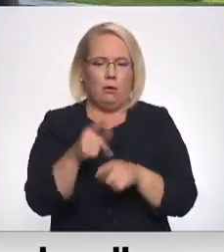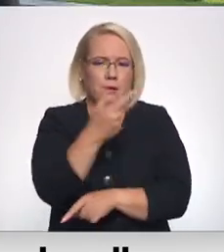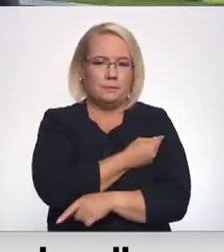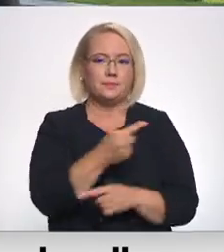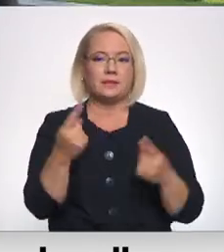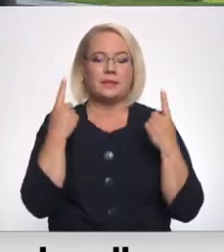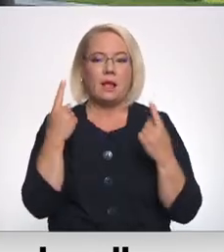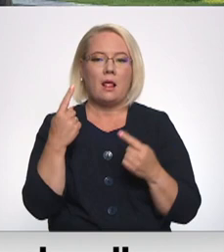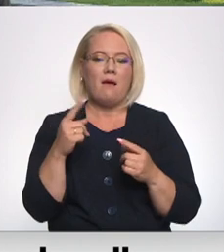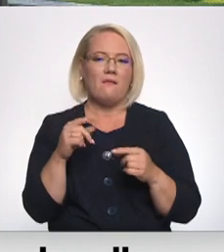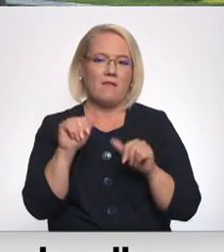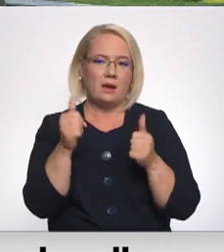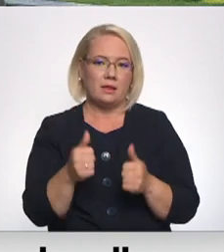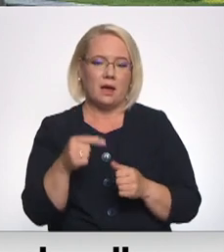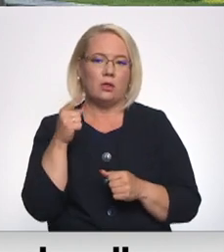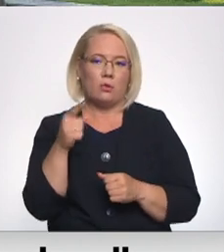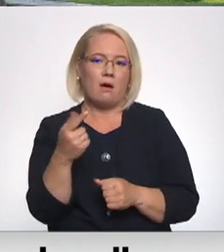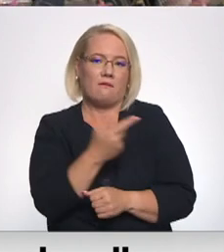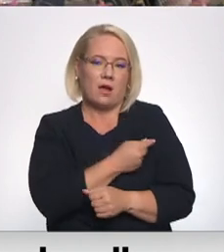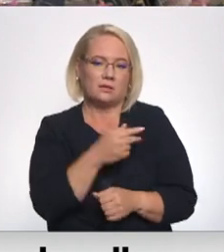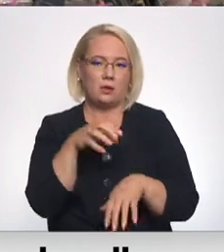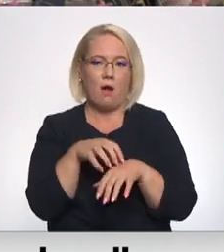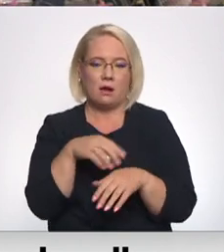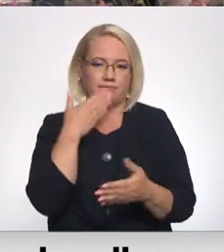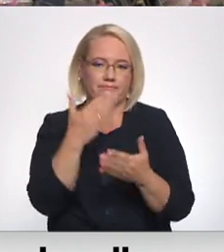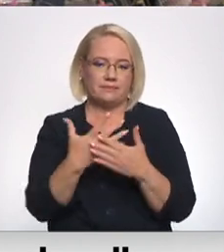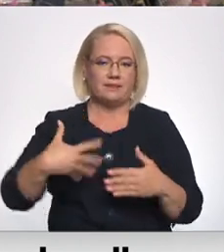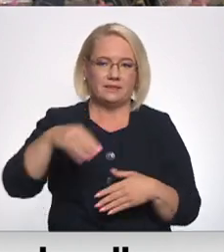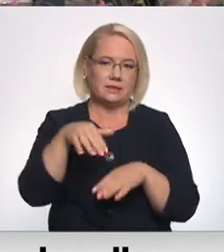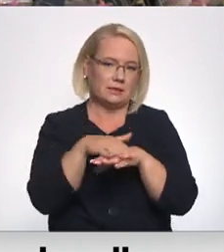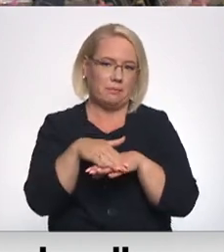ārsti iesaka šo vakcīnu visai sabiedrībai. Aikīns Ivorža Pickis, Latvijas televīzija.